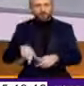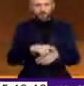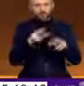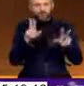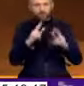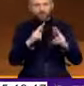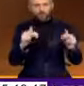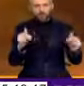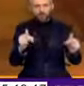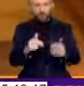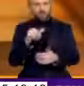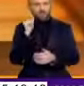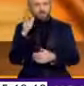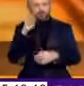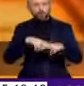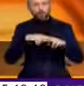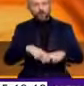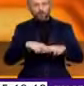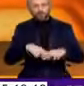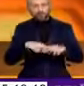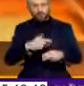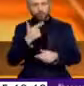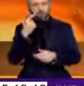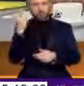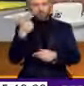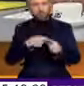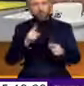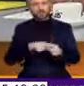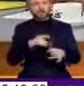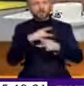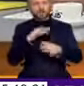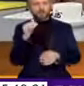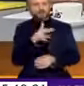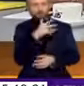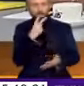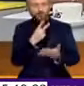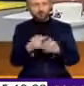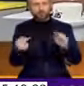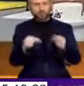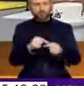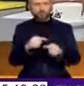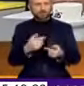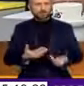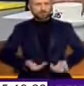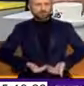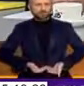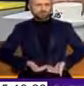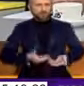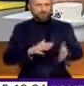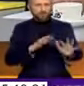Завтра водохреща Господнє. Оці свята тисячолітні, вони показують, що попри ту суєту мирську є якісь